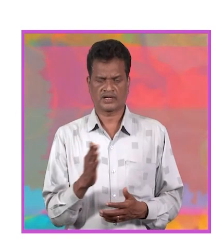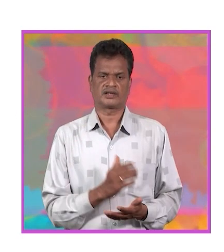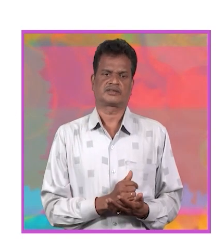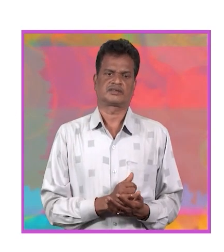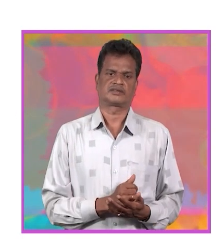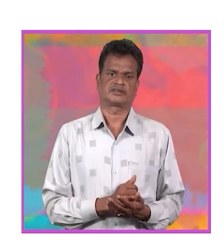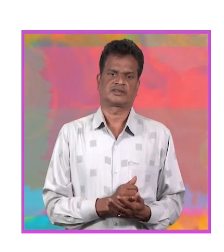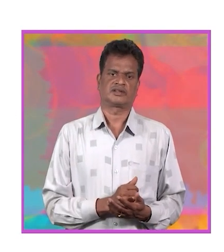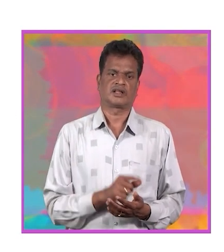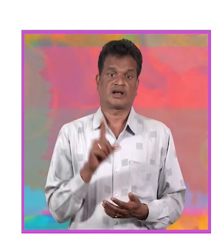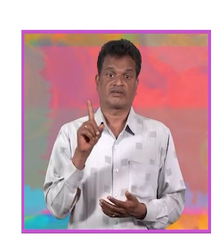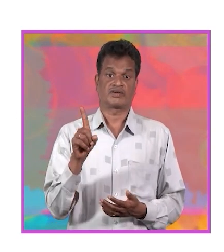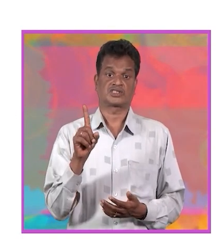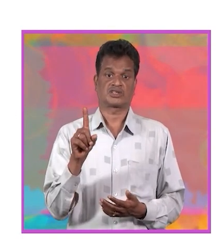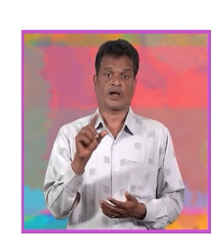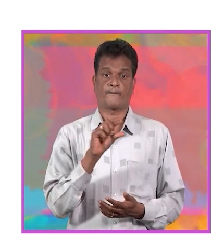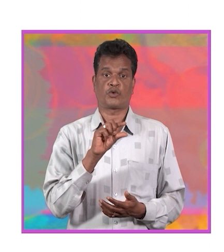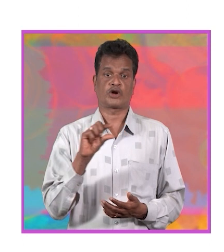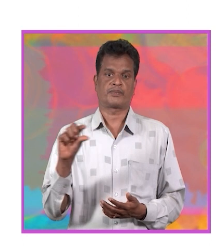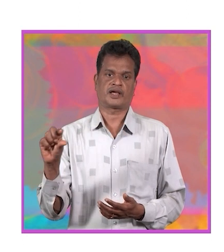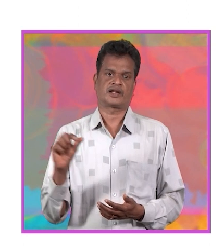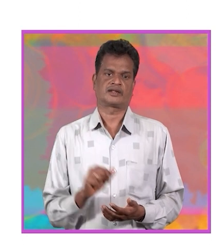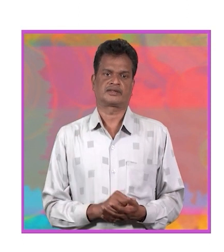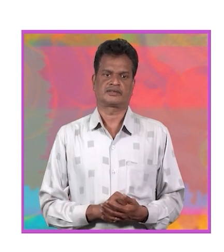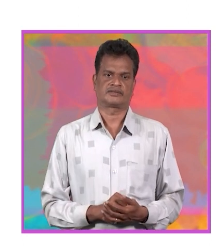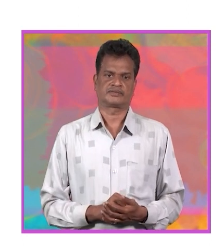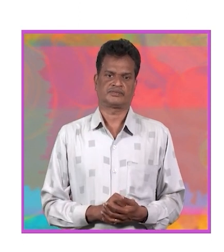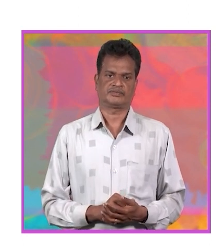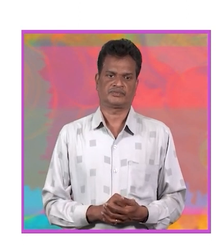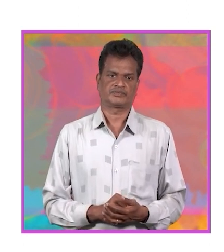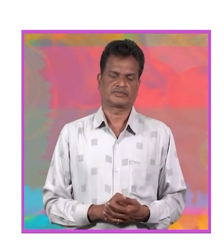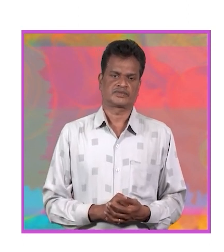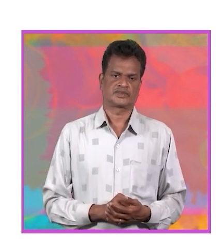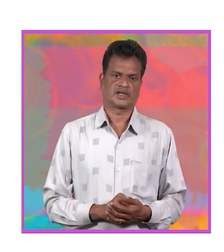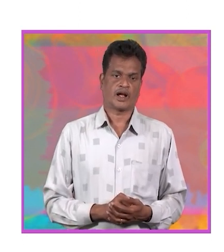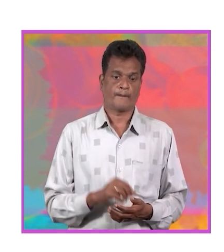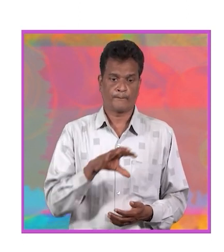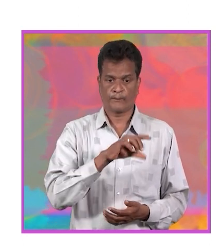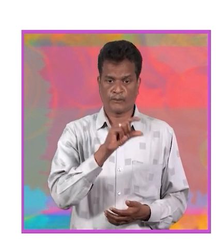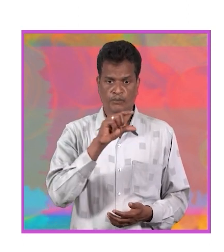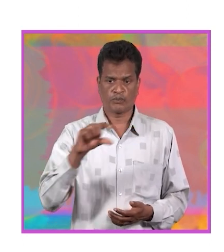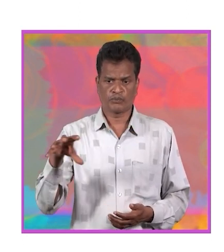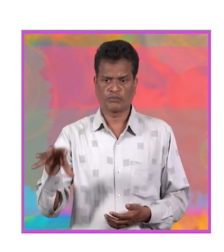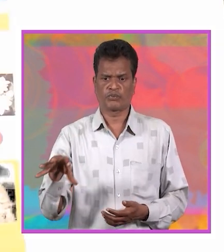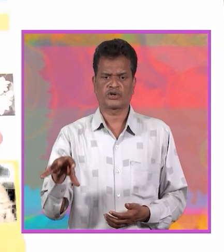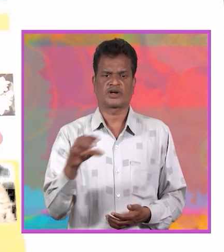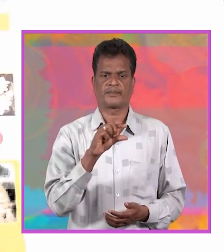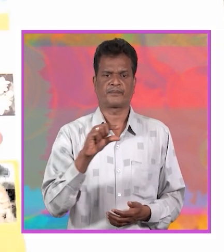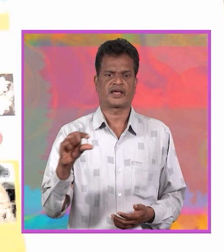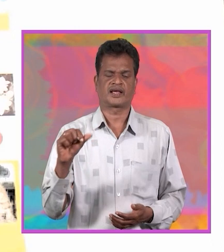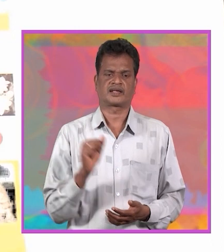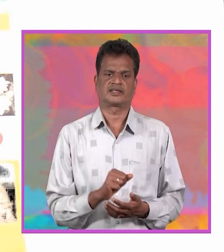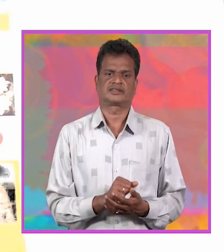வகைப்படுத்துவார்கள். இதில் முதலாவதாக இருக்கக்கூடியது பொருட்பெயர். பொருட்களின் பெயரை குறிப்பிடுவது பொருட்பெயர்